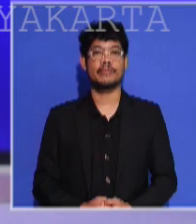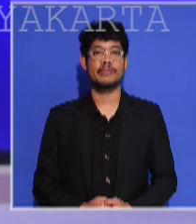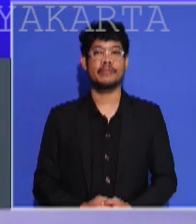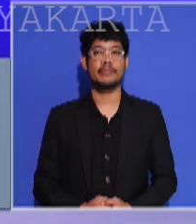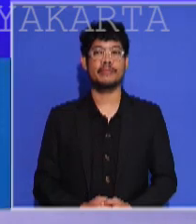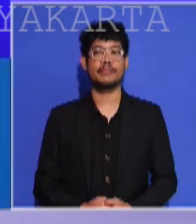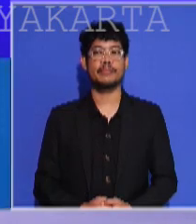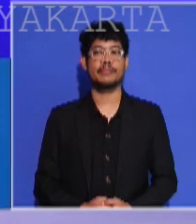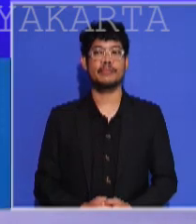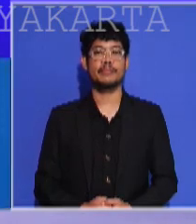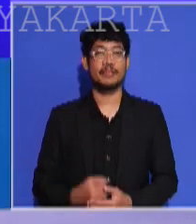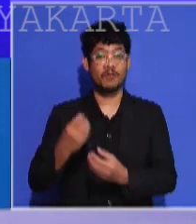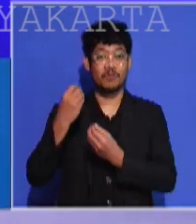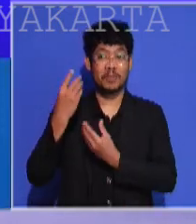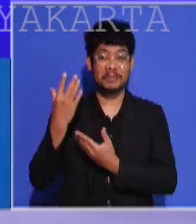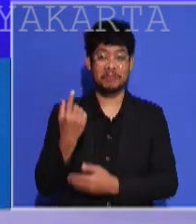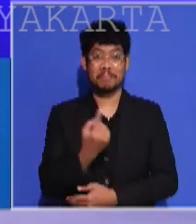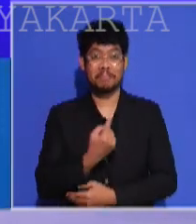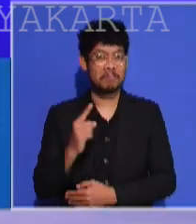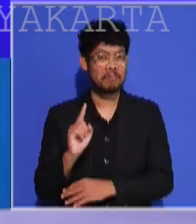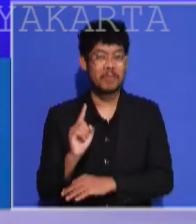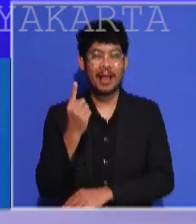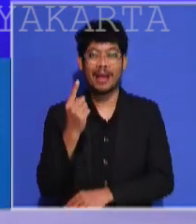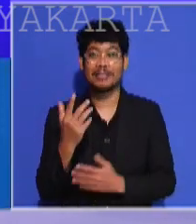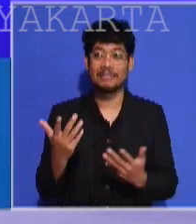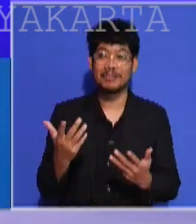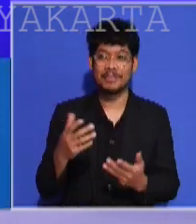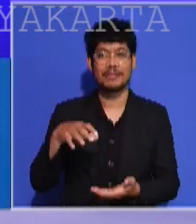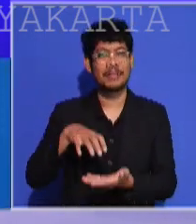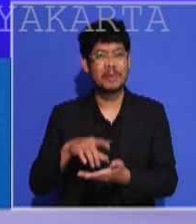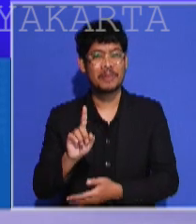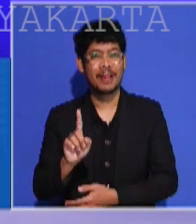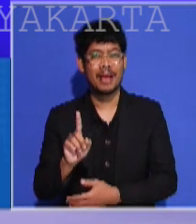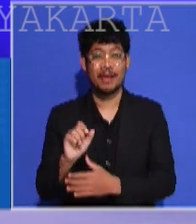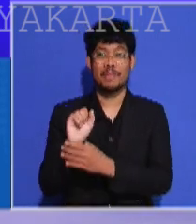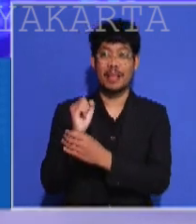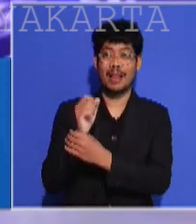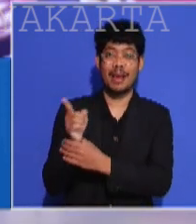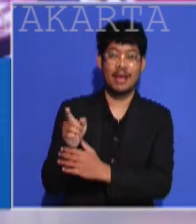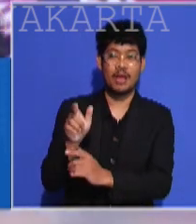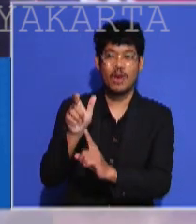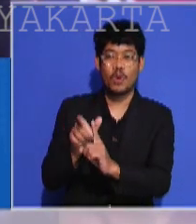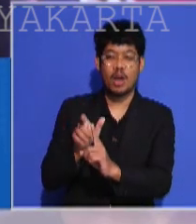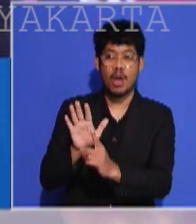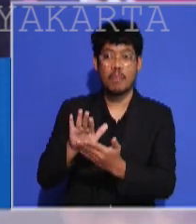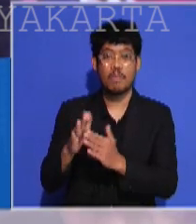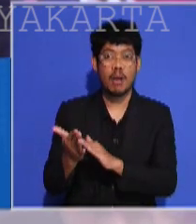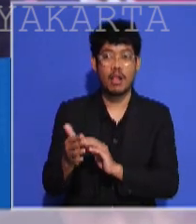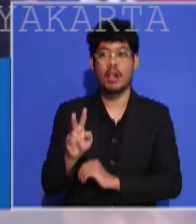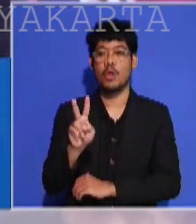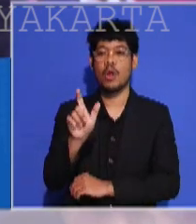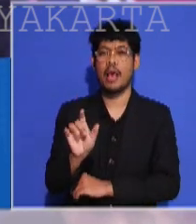kita awali informasi pertama dari Magelang Jawa Tengah saudara Seorang warga Kabupaten Magelang tewas dan dua lainnya mengalami